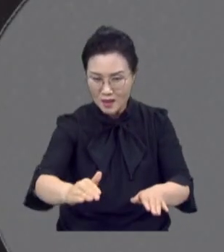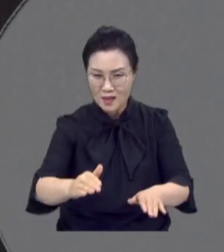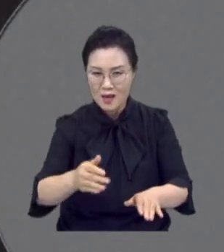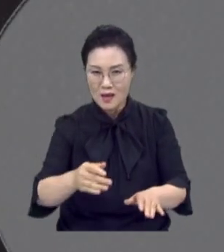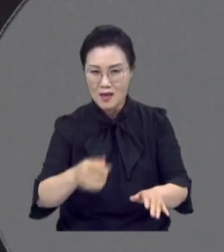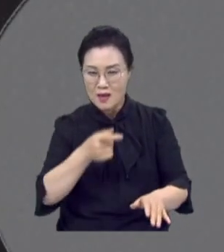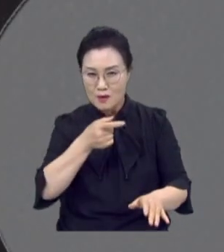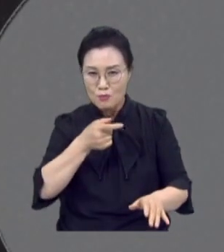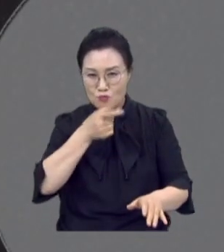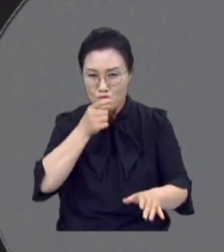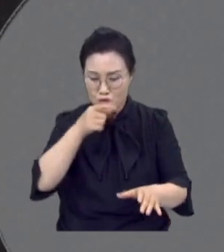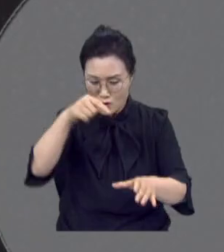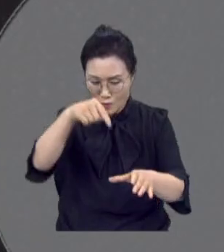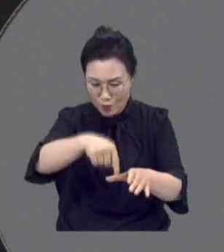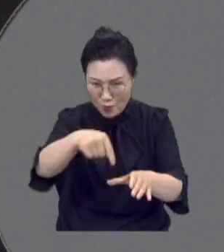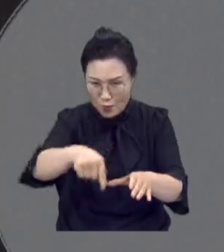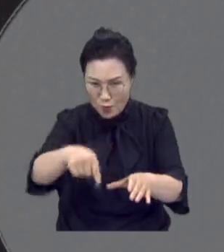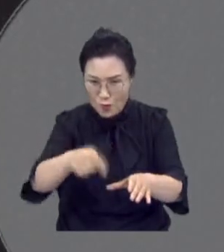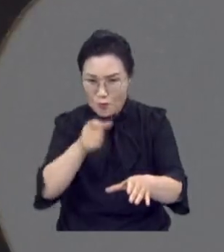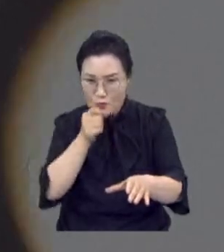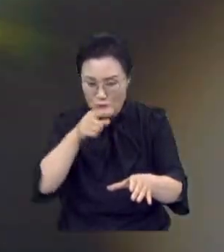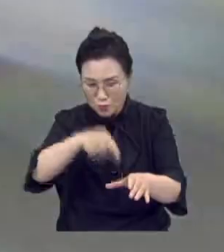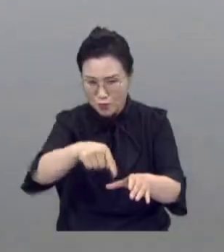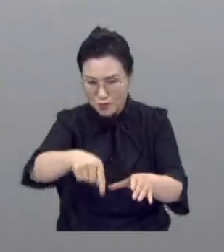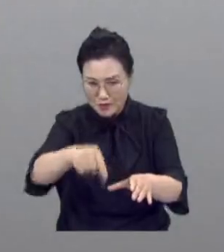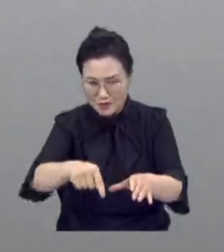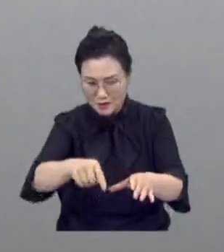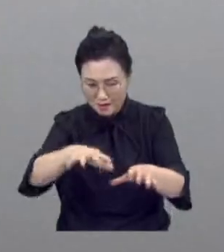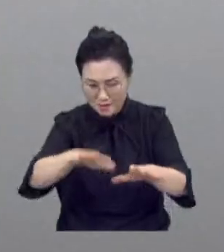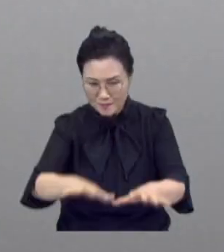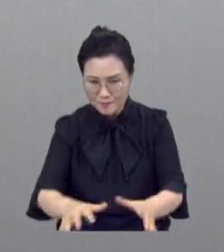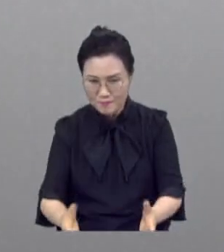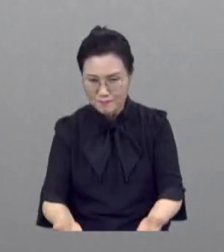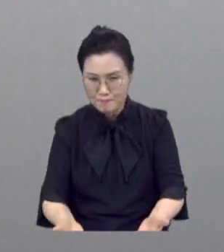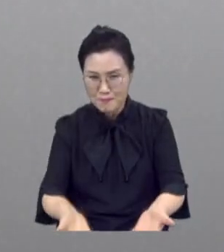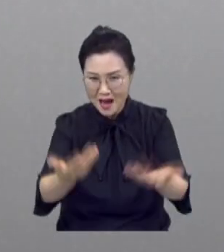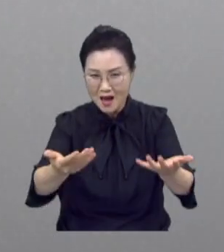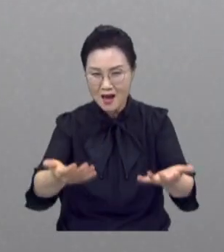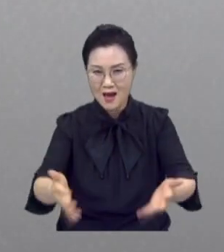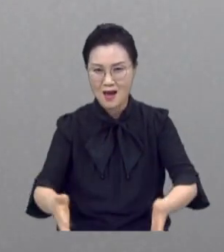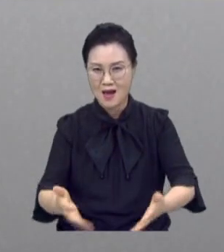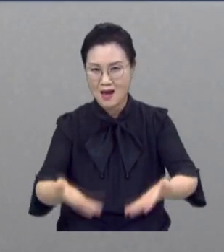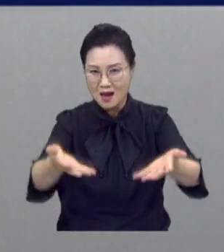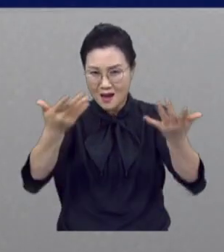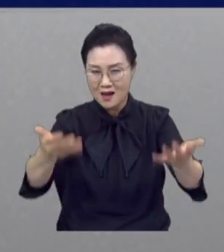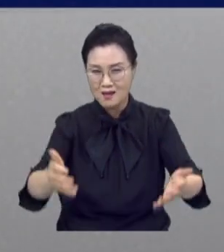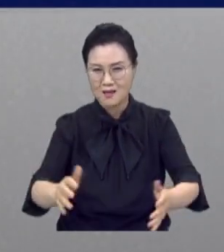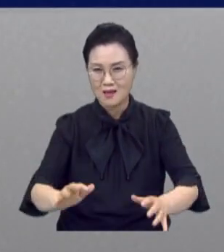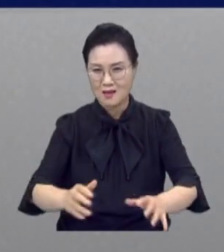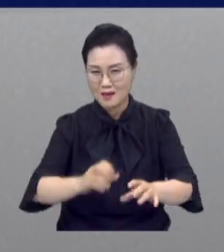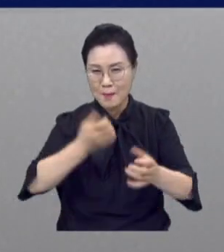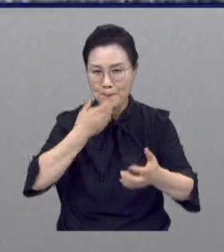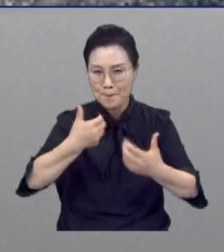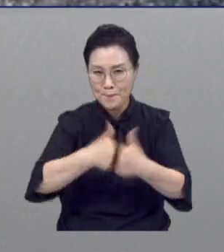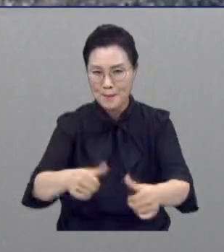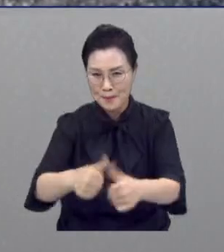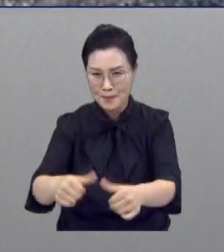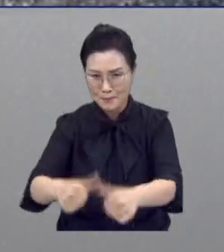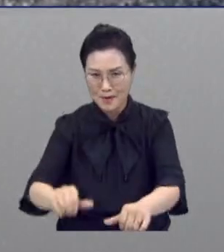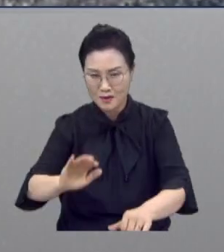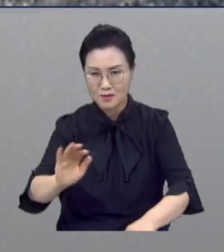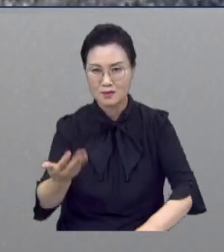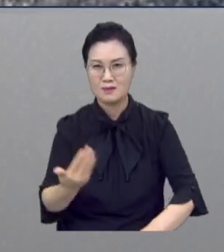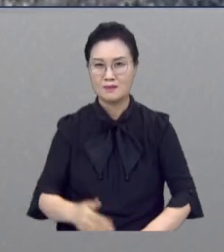구멍을 통해 아래로 들어간 파도의 수압이 아스팔트를 밀어 올리거나 물을 머금은 땅이 쳤을 때 아스팔트도